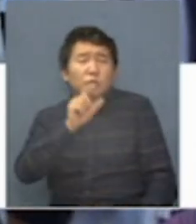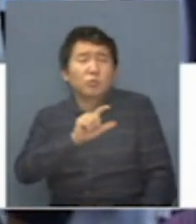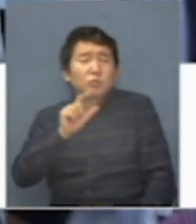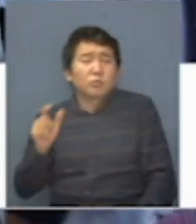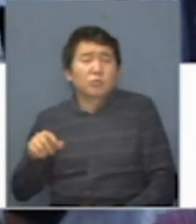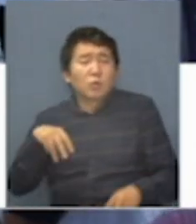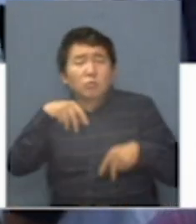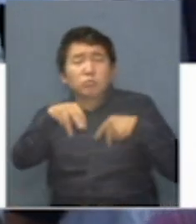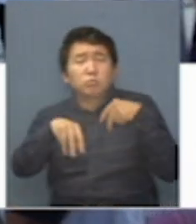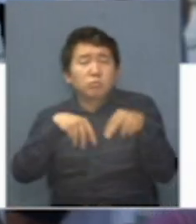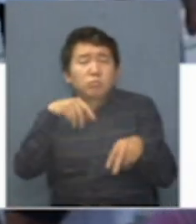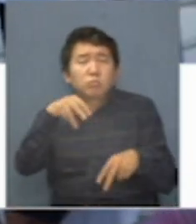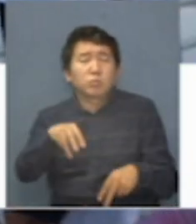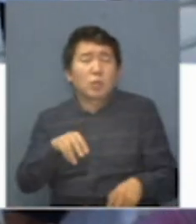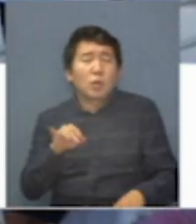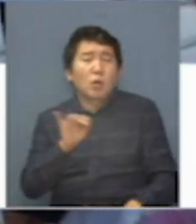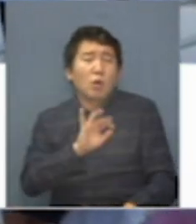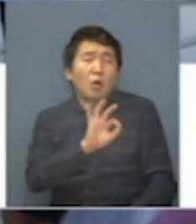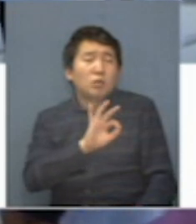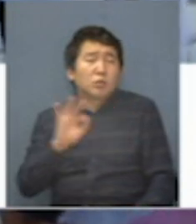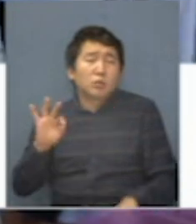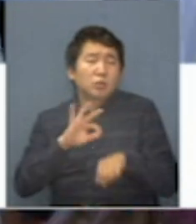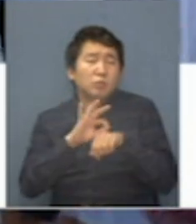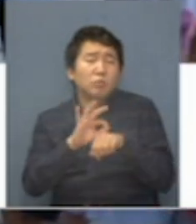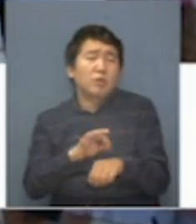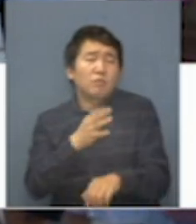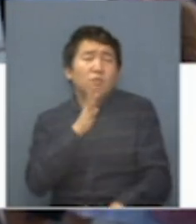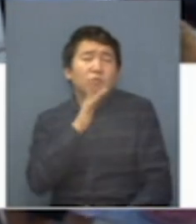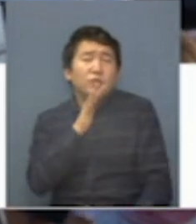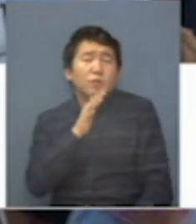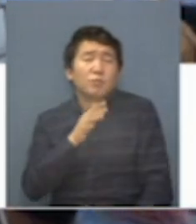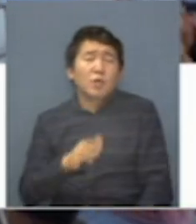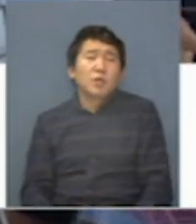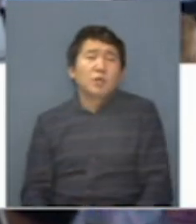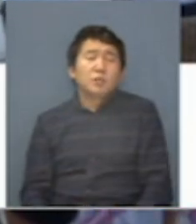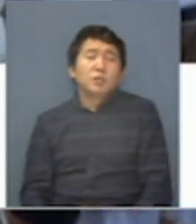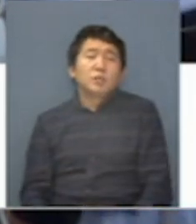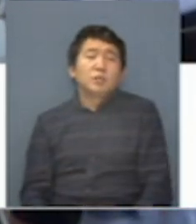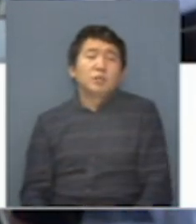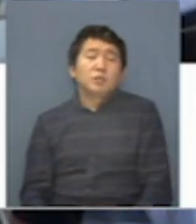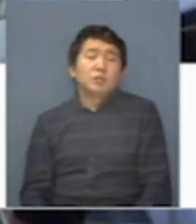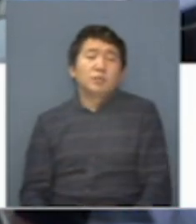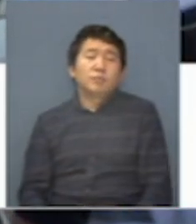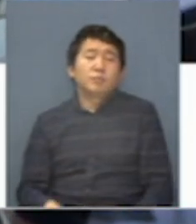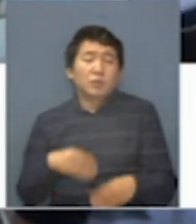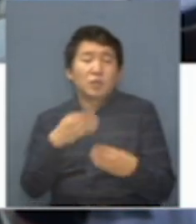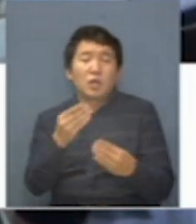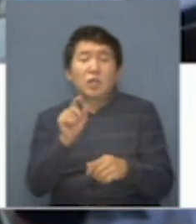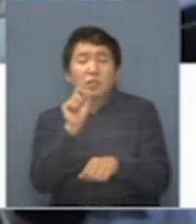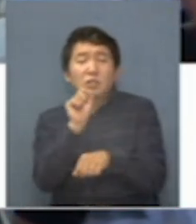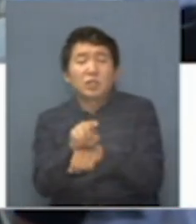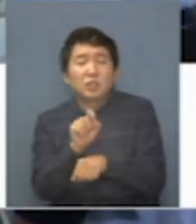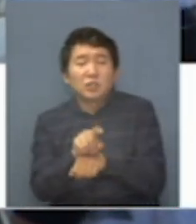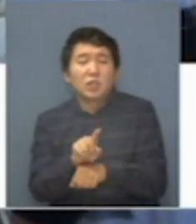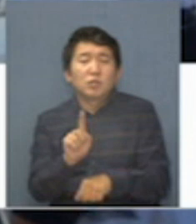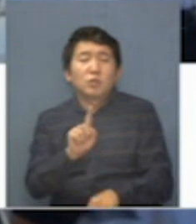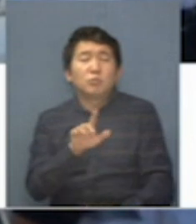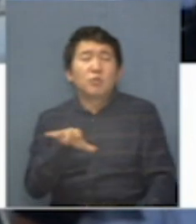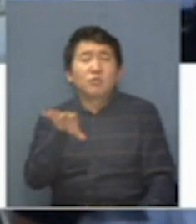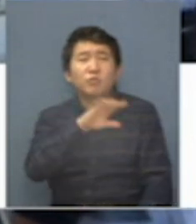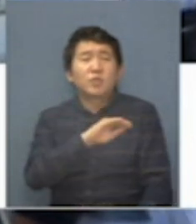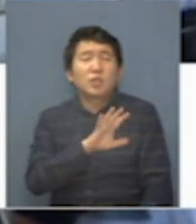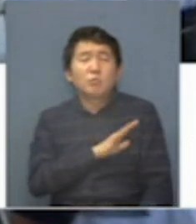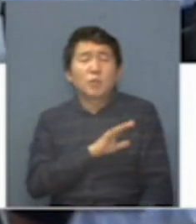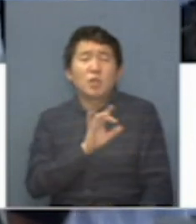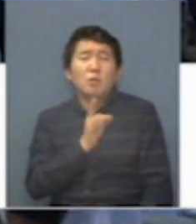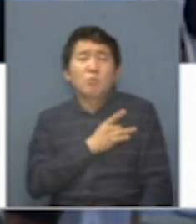и приятно, комфортно проводили время. Дали небольшое задание, небольшую интрижку, чтобы все были в белом. Для